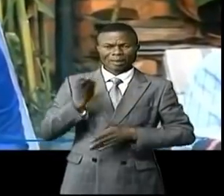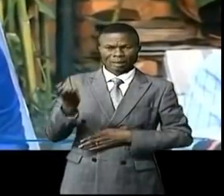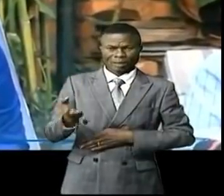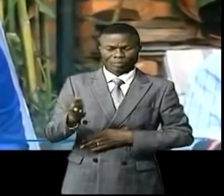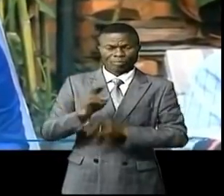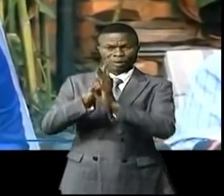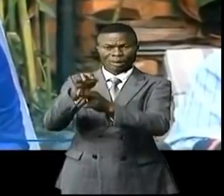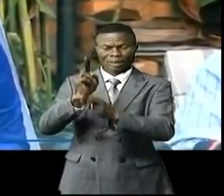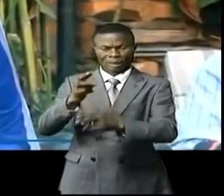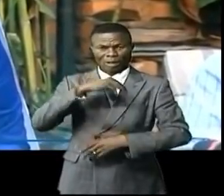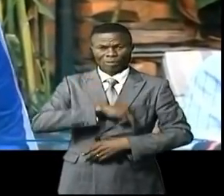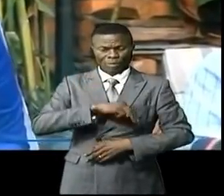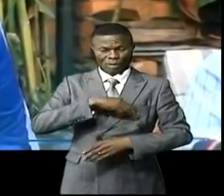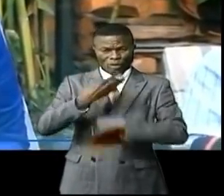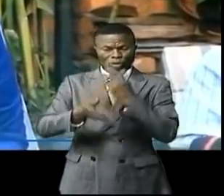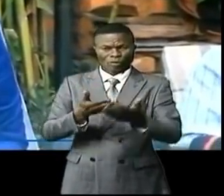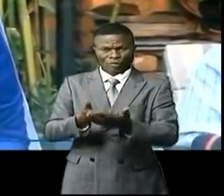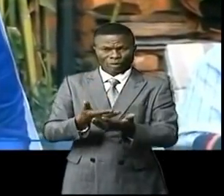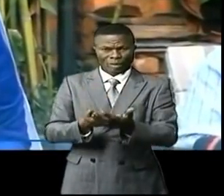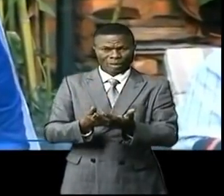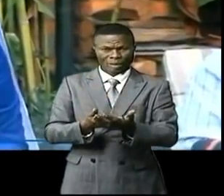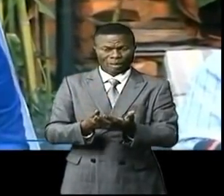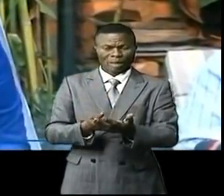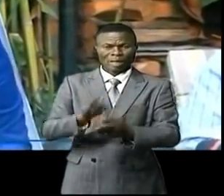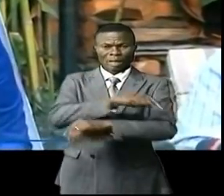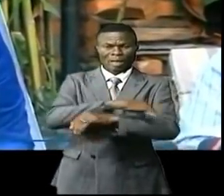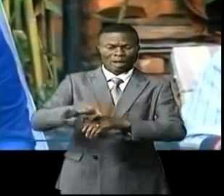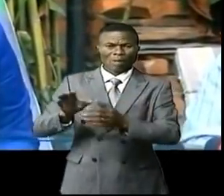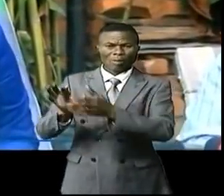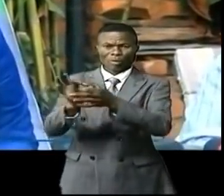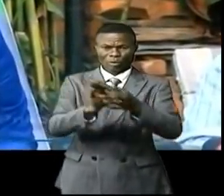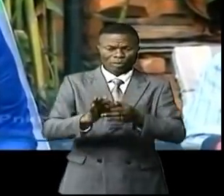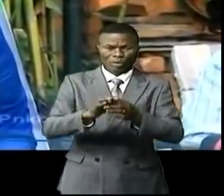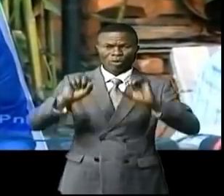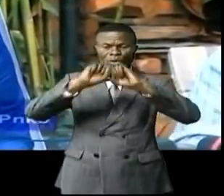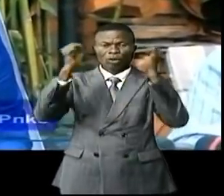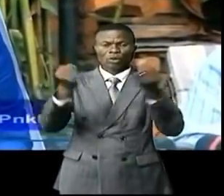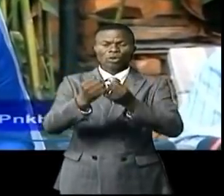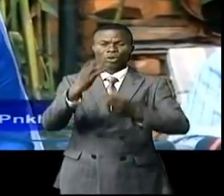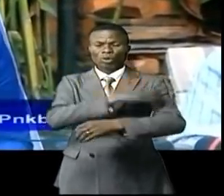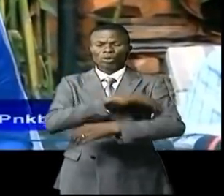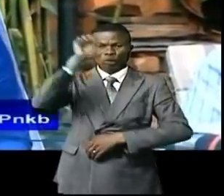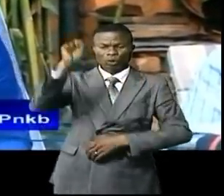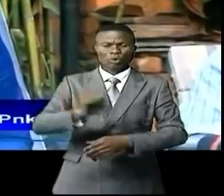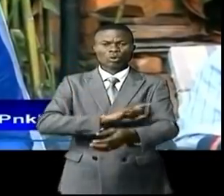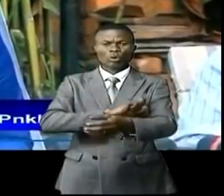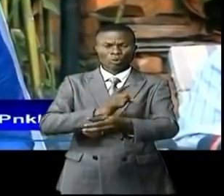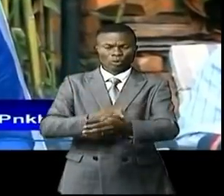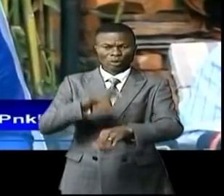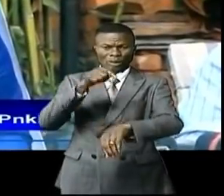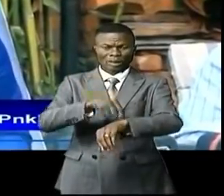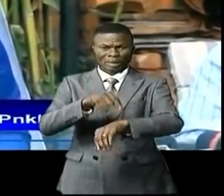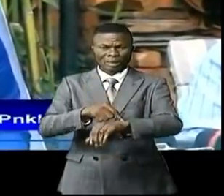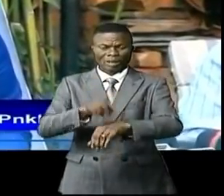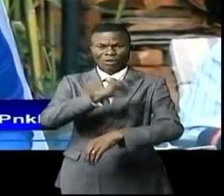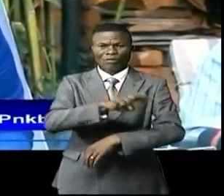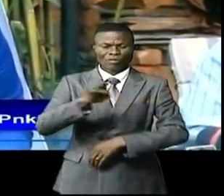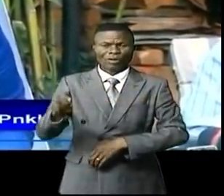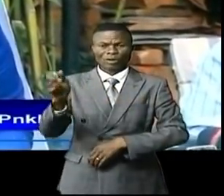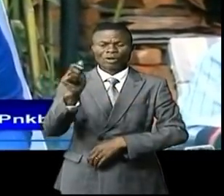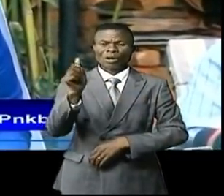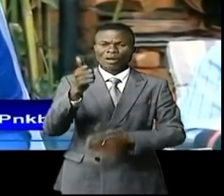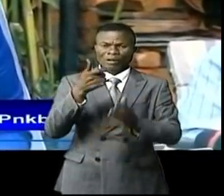la mission effectuée par le Bureau de la coordination de la société civile du Sud Kivu, en date du 22